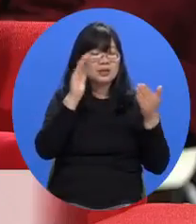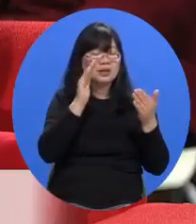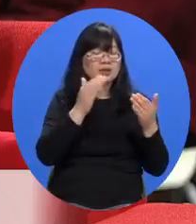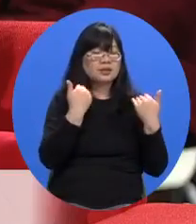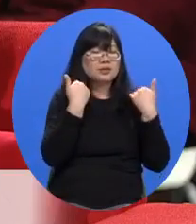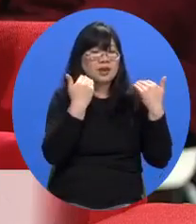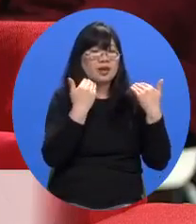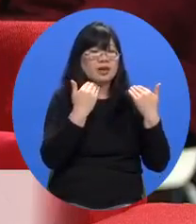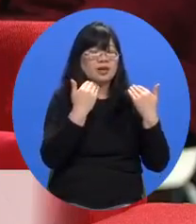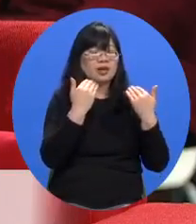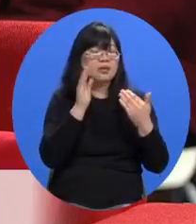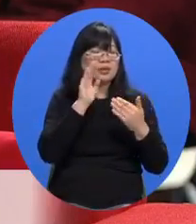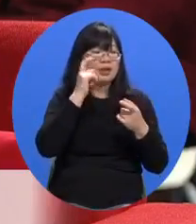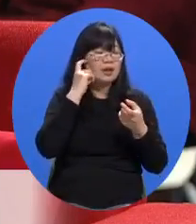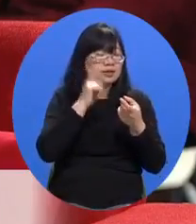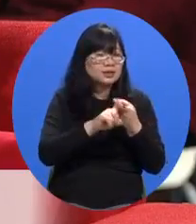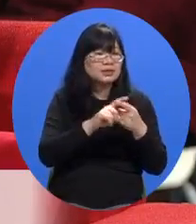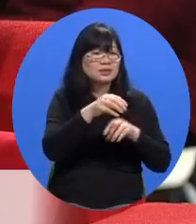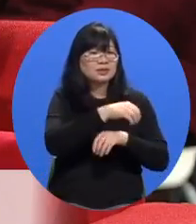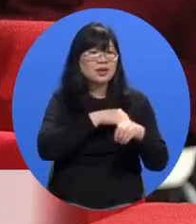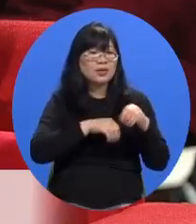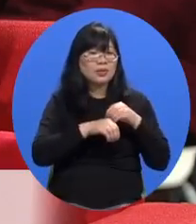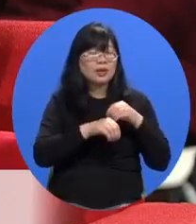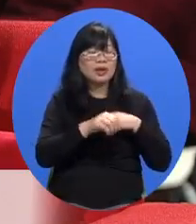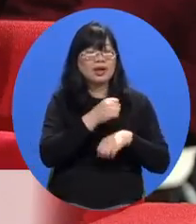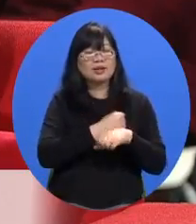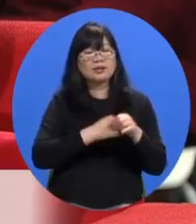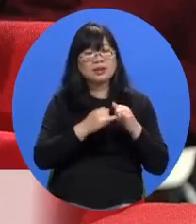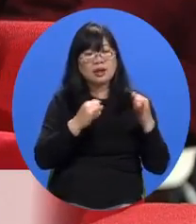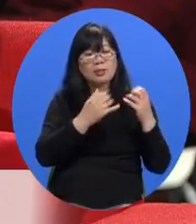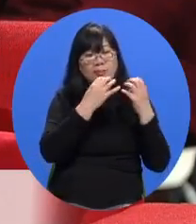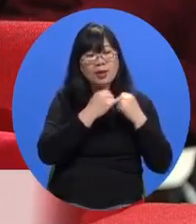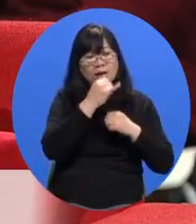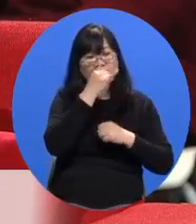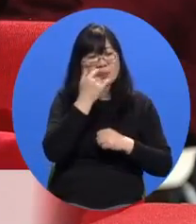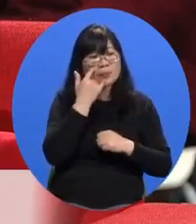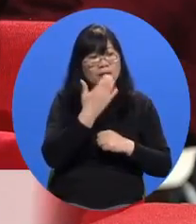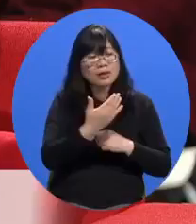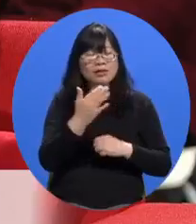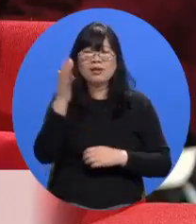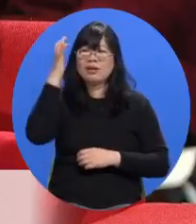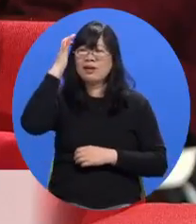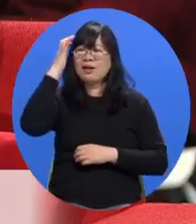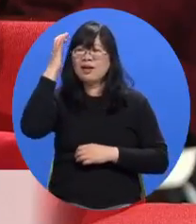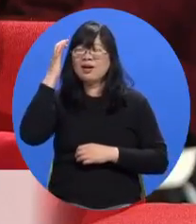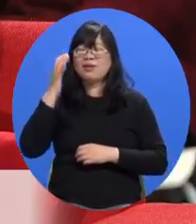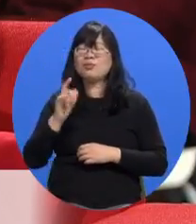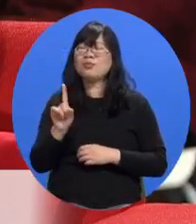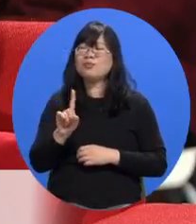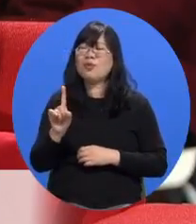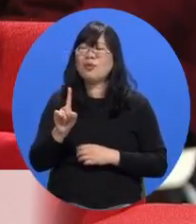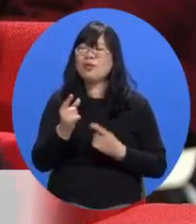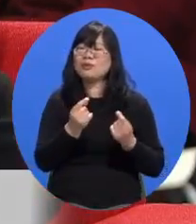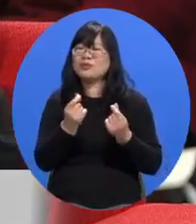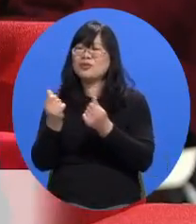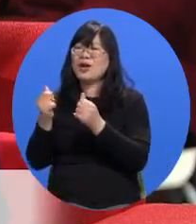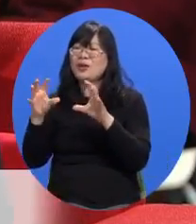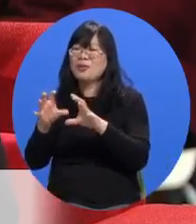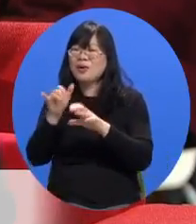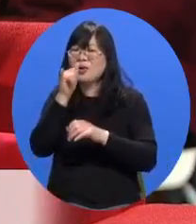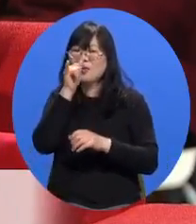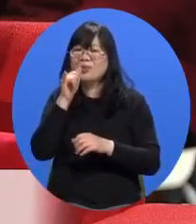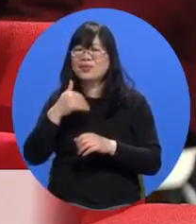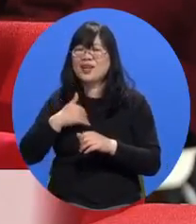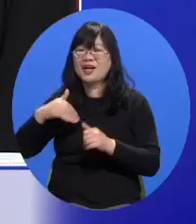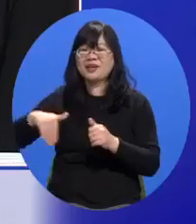대해서 관심 갖고 적극적이고 그렇게 하시는 분들이 많은가요? 글쎄요, 이게 유유상종이라고 하나요?